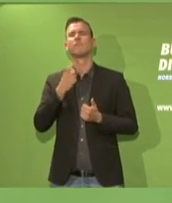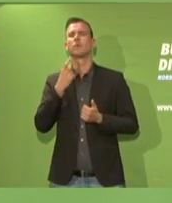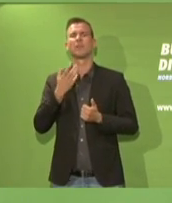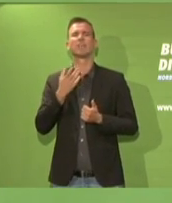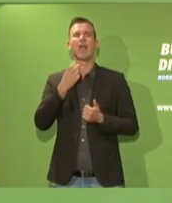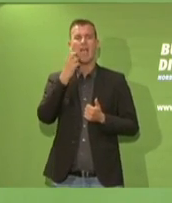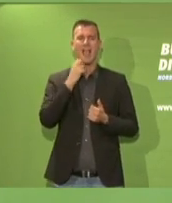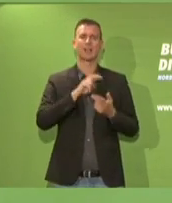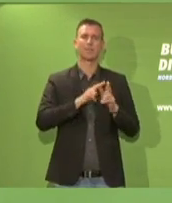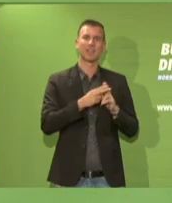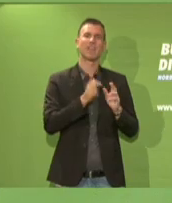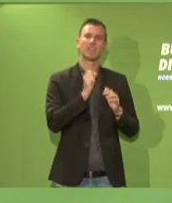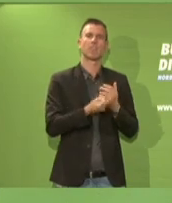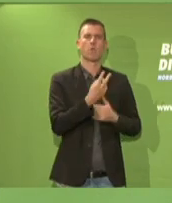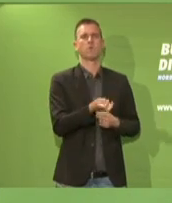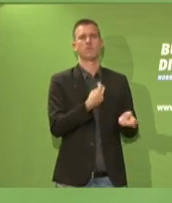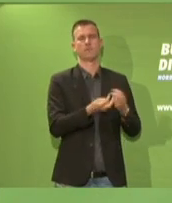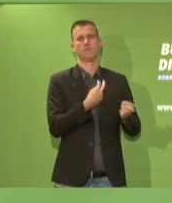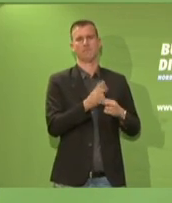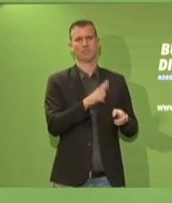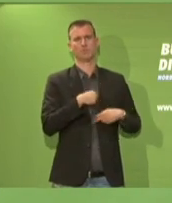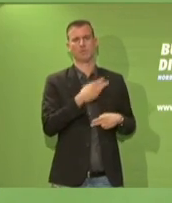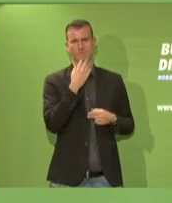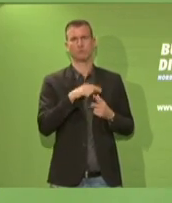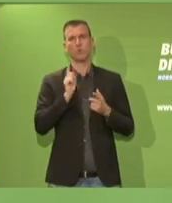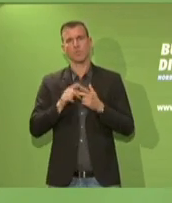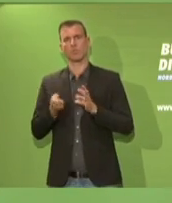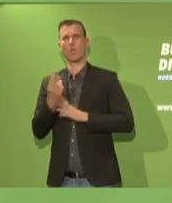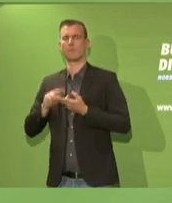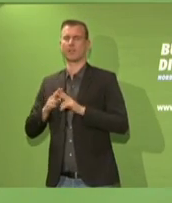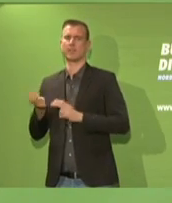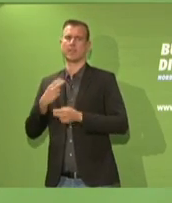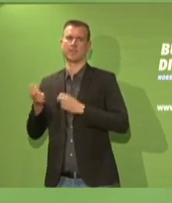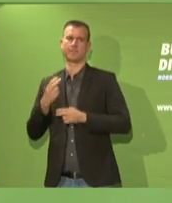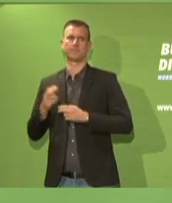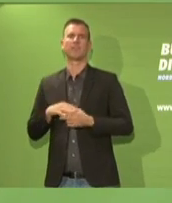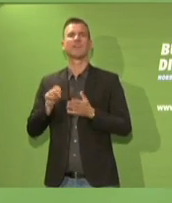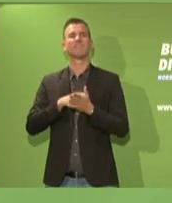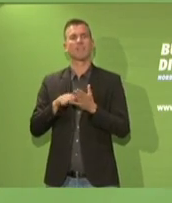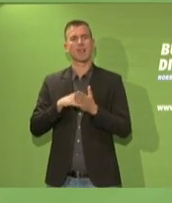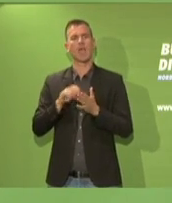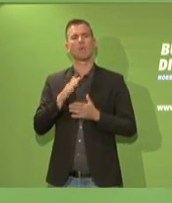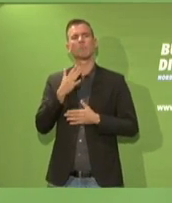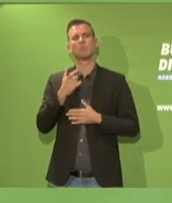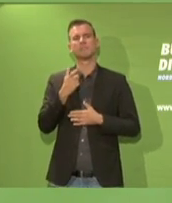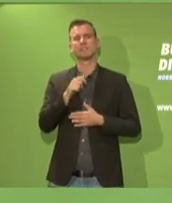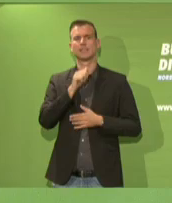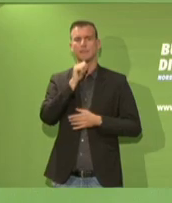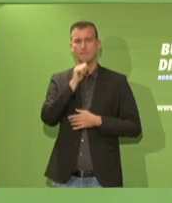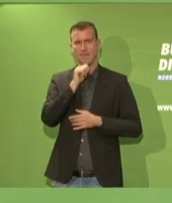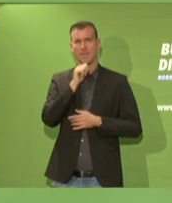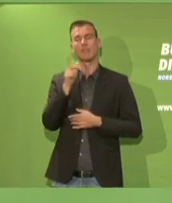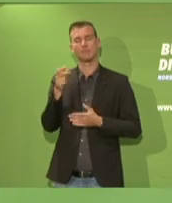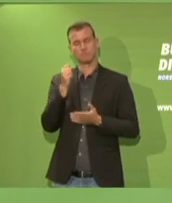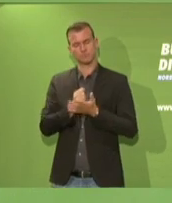alte wieder zu gewinnen. Wir sind gut, das haben uns ja die Wählerinnen und Wähler auch am 25. Mai